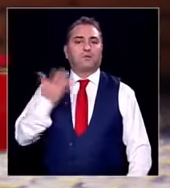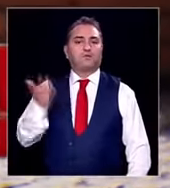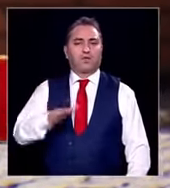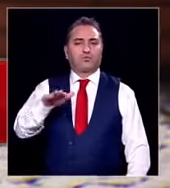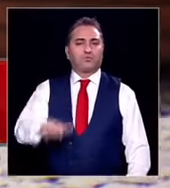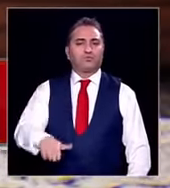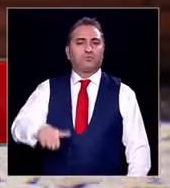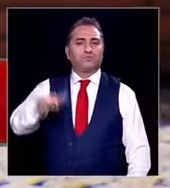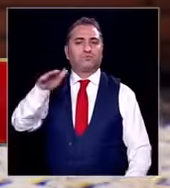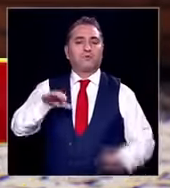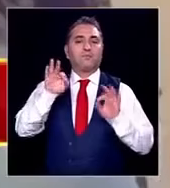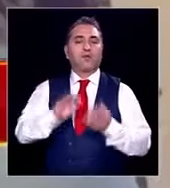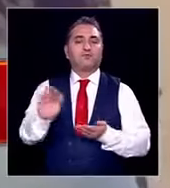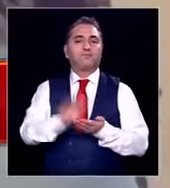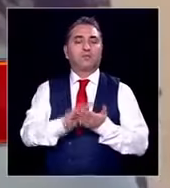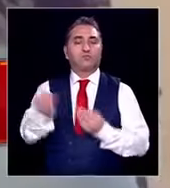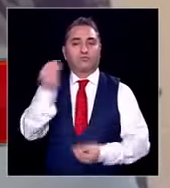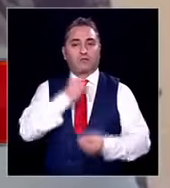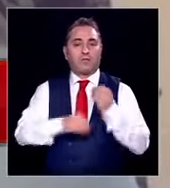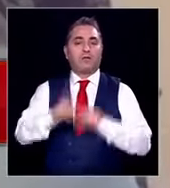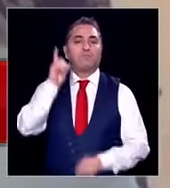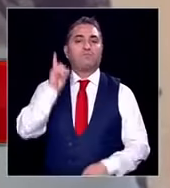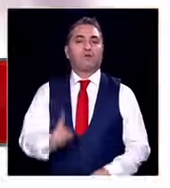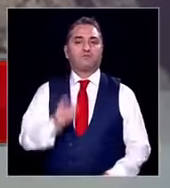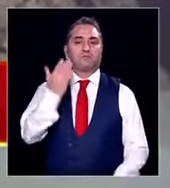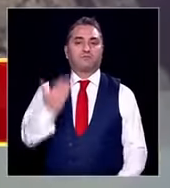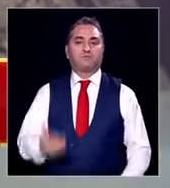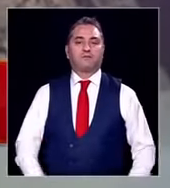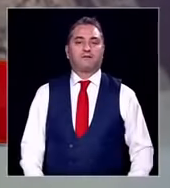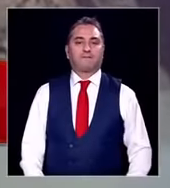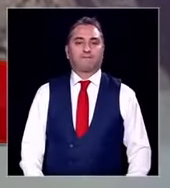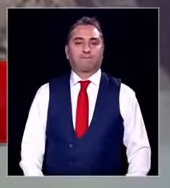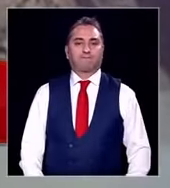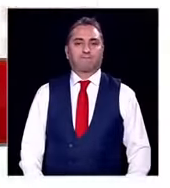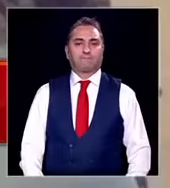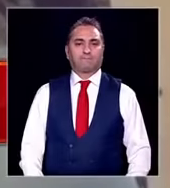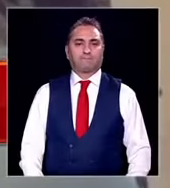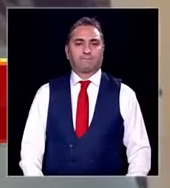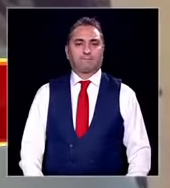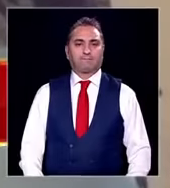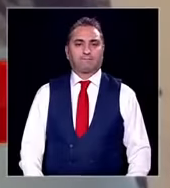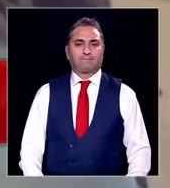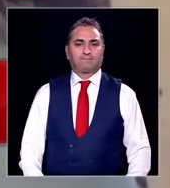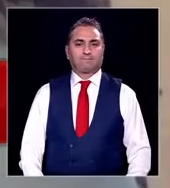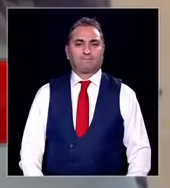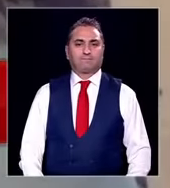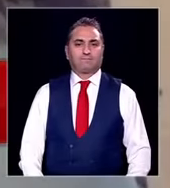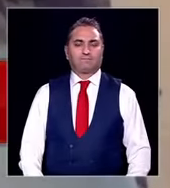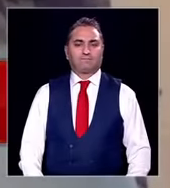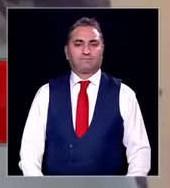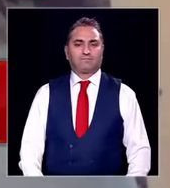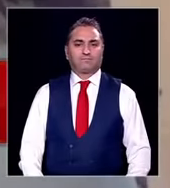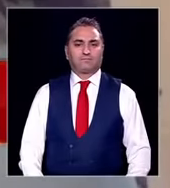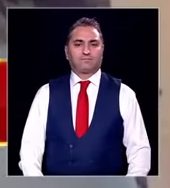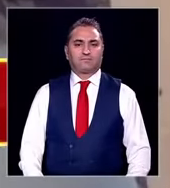küçükken başladı sabun yemeye. Ben 5 yaşındaydım arkadaşlar. Anneannemlere ziyarete gitmiştik. Elimi yüzümü falan yıkadım ettim. O